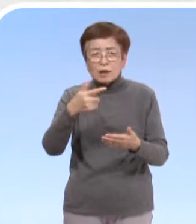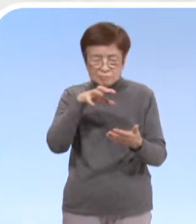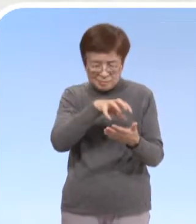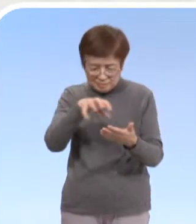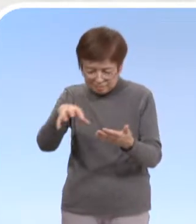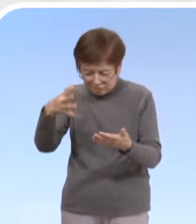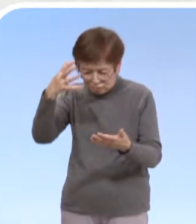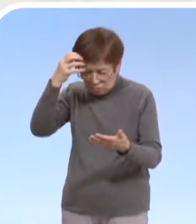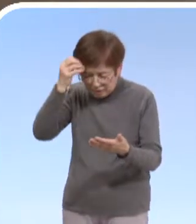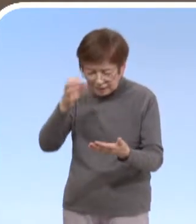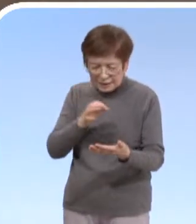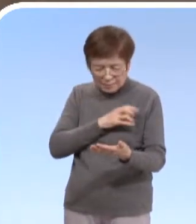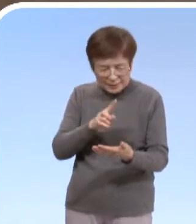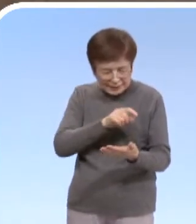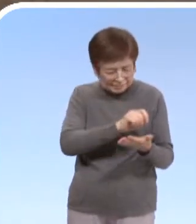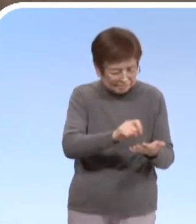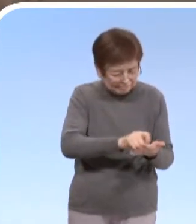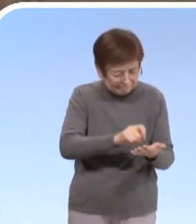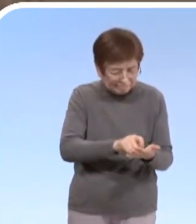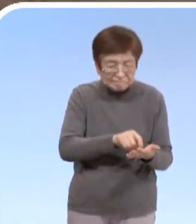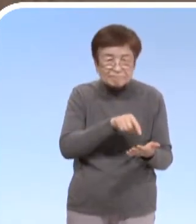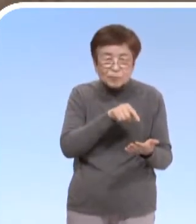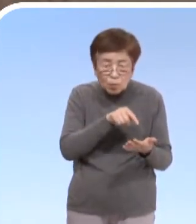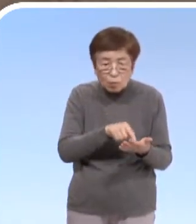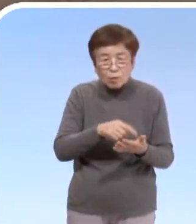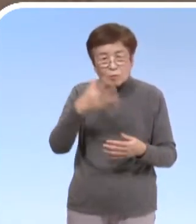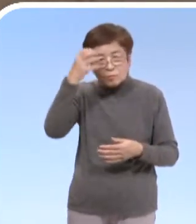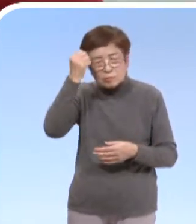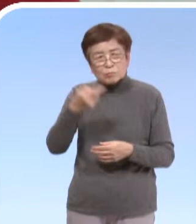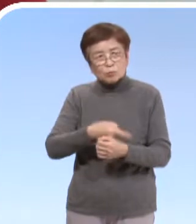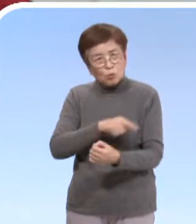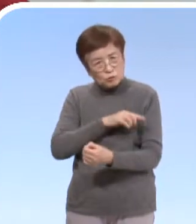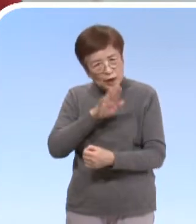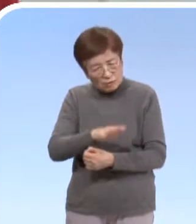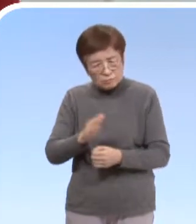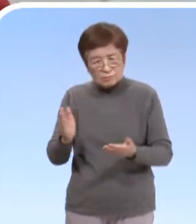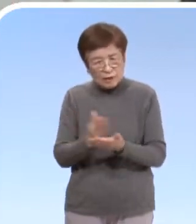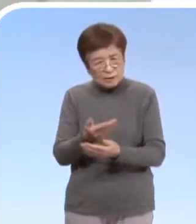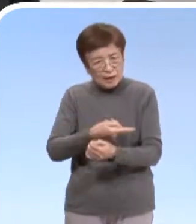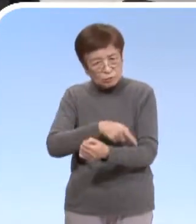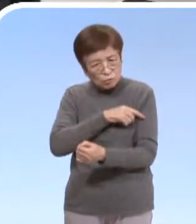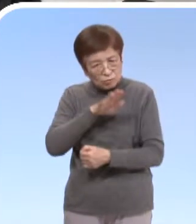など記憶力や判断力が試されます。